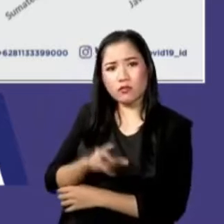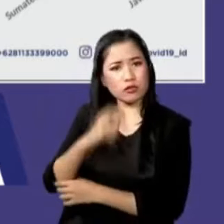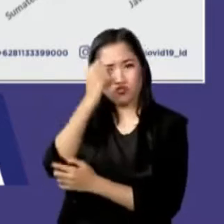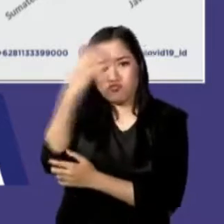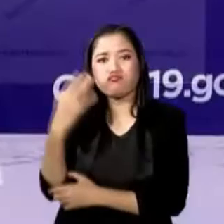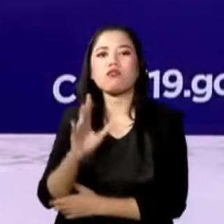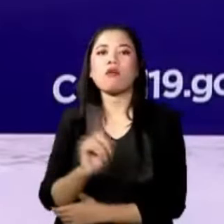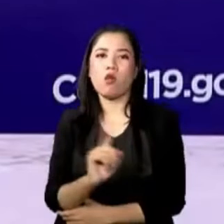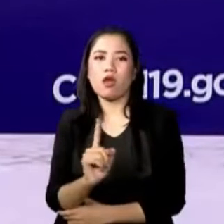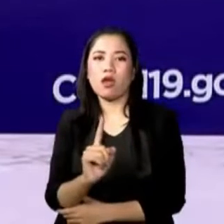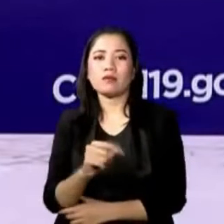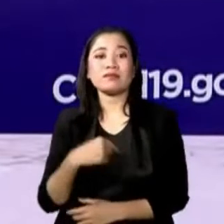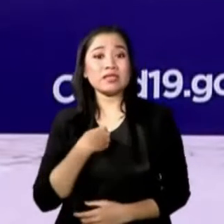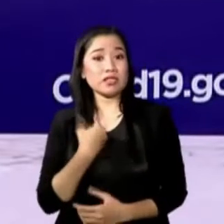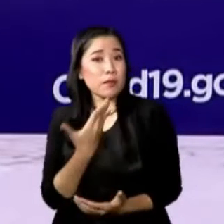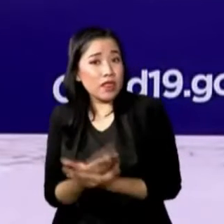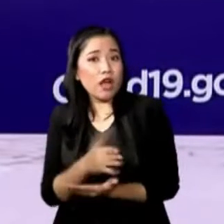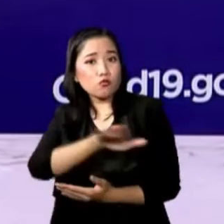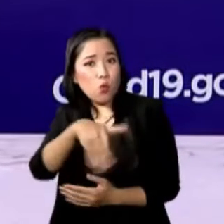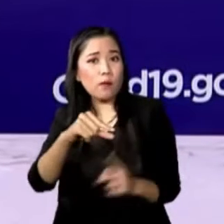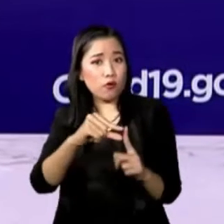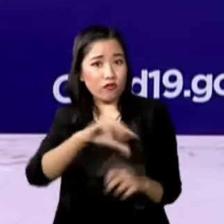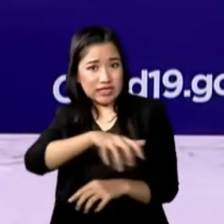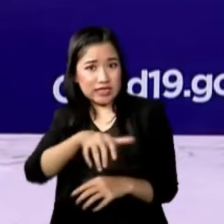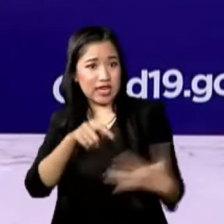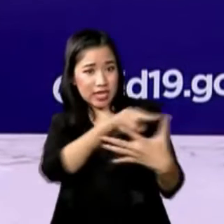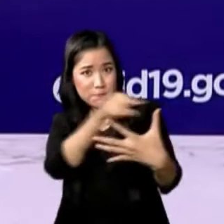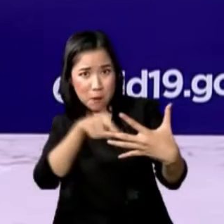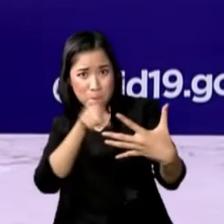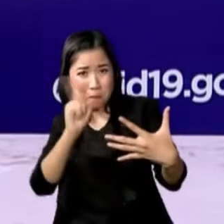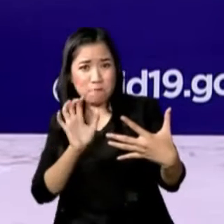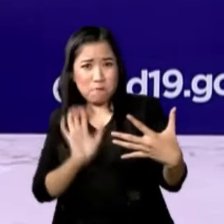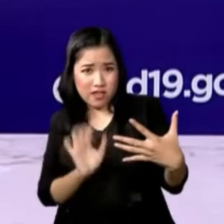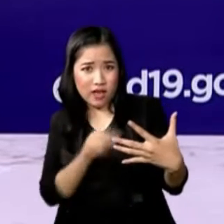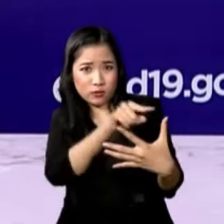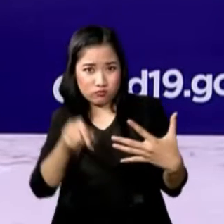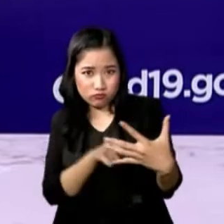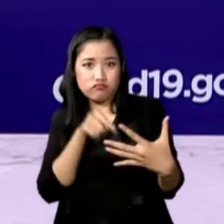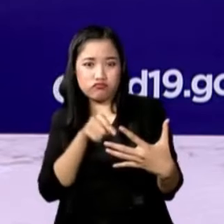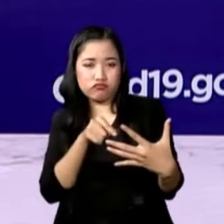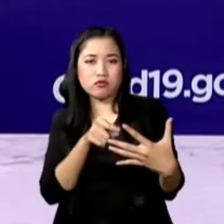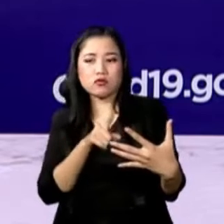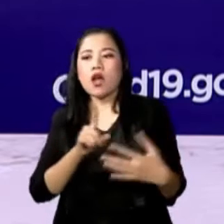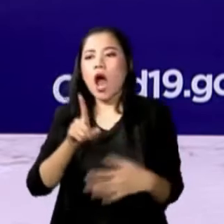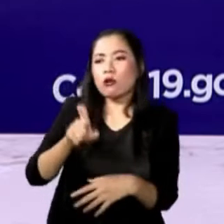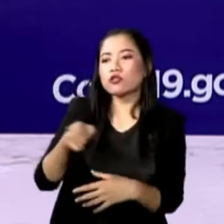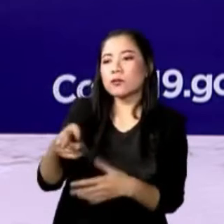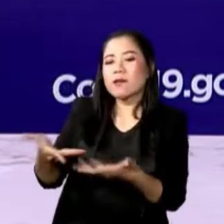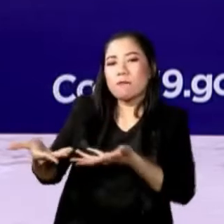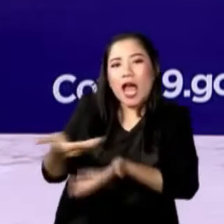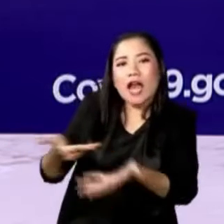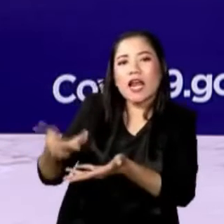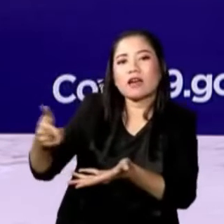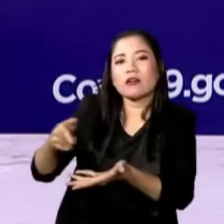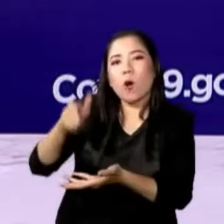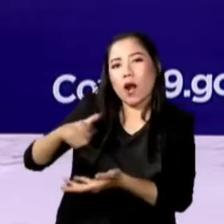Saya meminta kepada 5 provinsi yang tadi saya sebutkan untuk memastikan bahwa pelayanan kesehatan yang diberikan kepada pasien